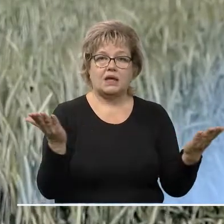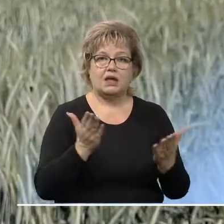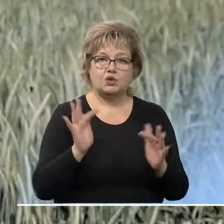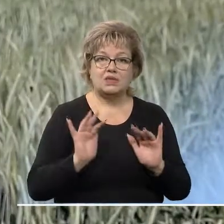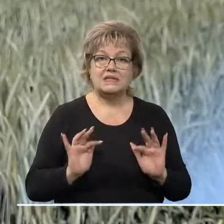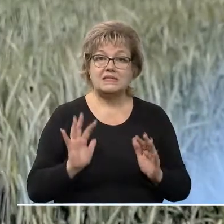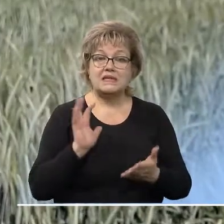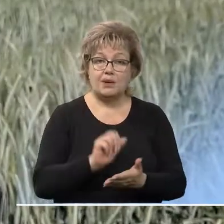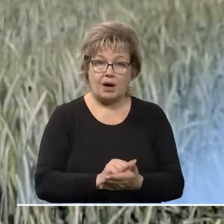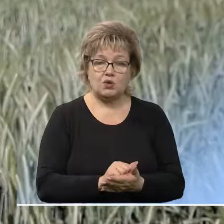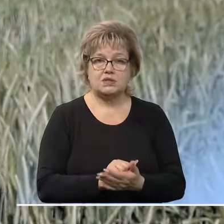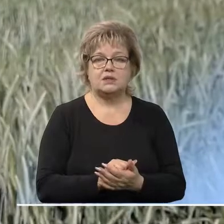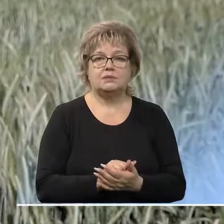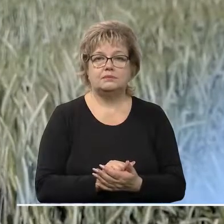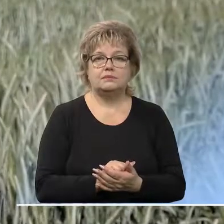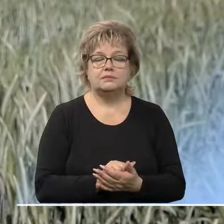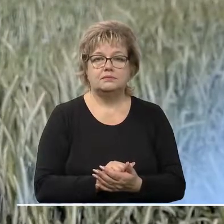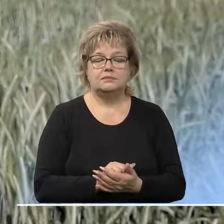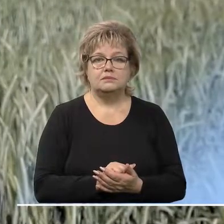компаниями, которые занимаются